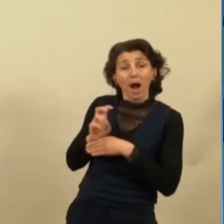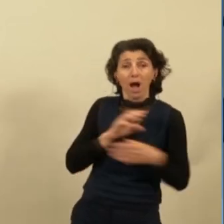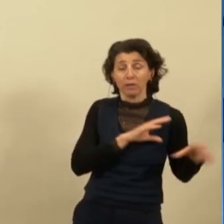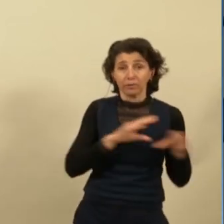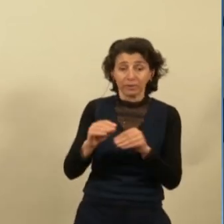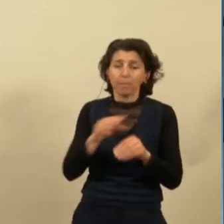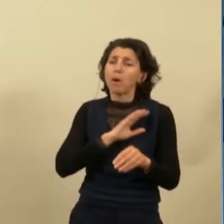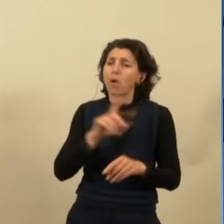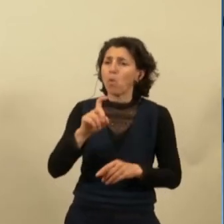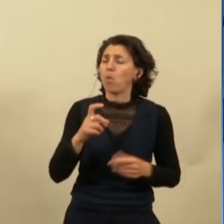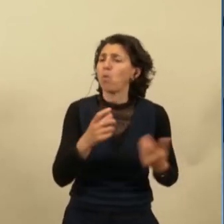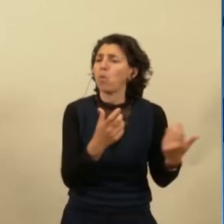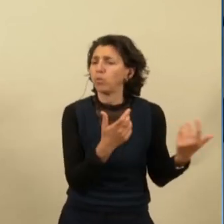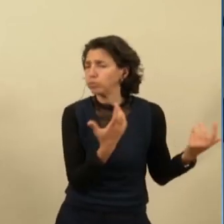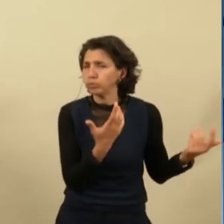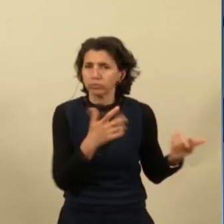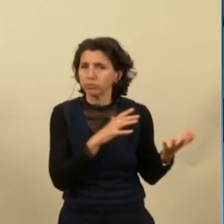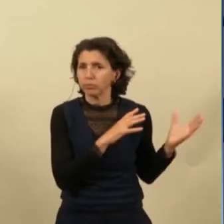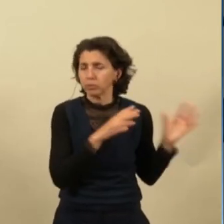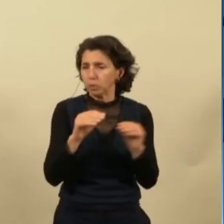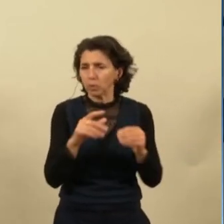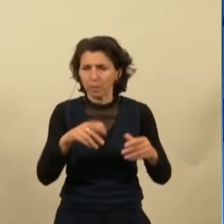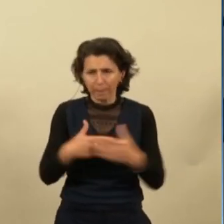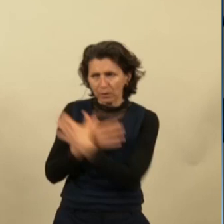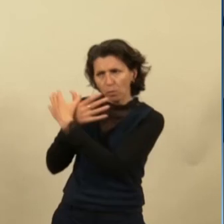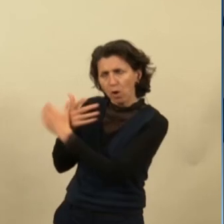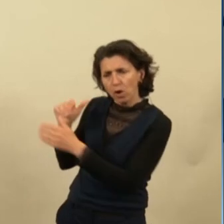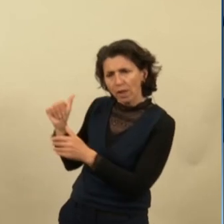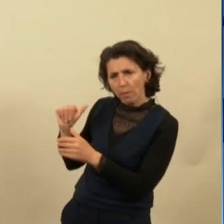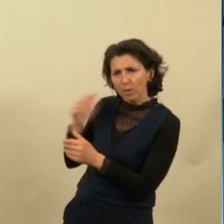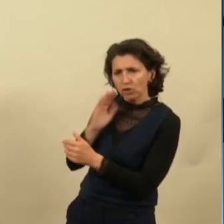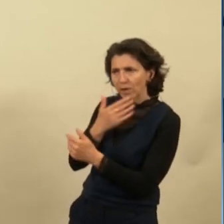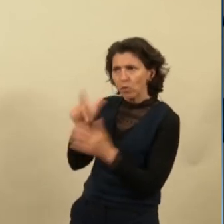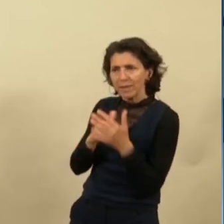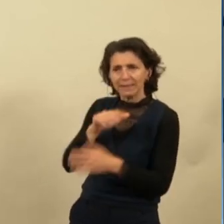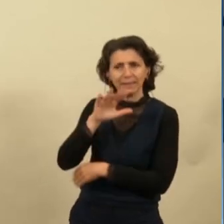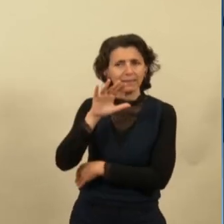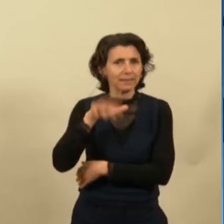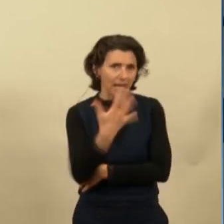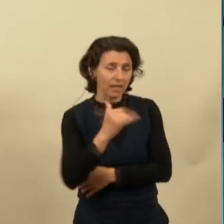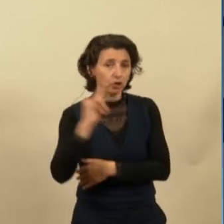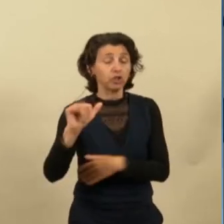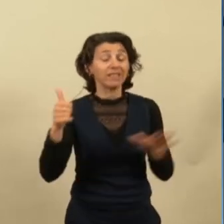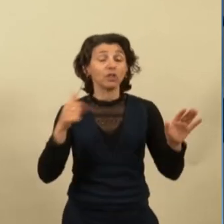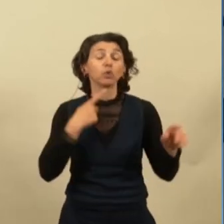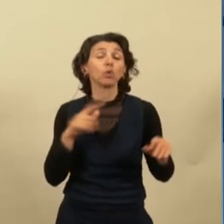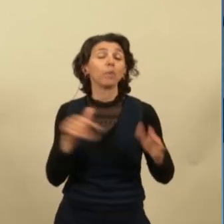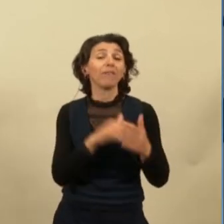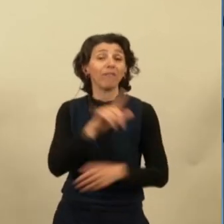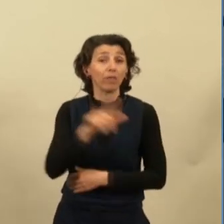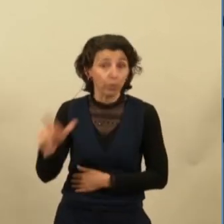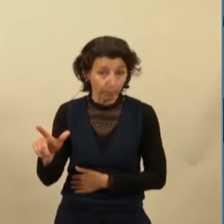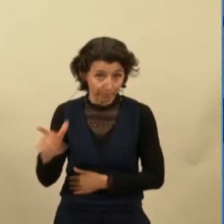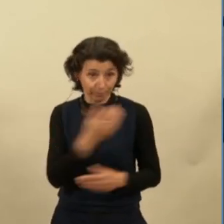métropole entre le premier janvier 2015 et le 6 juin 2022 par ailleurs aucune provision